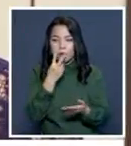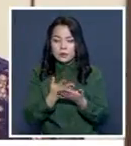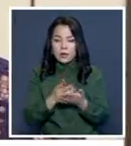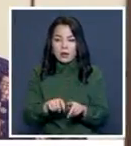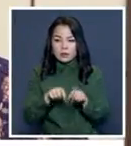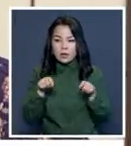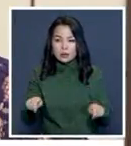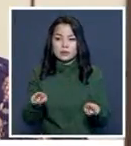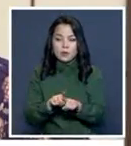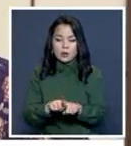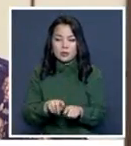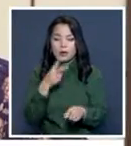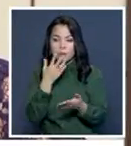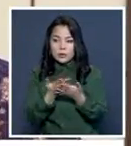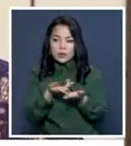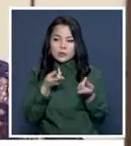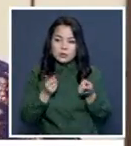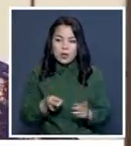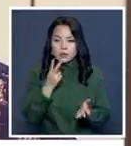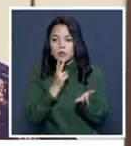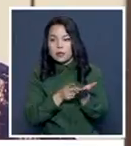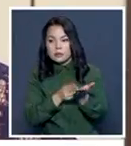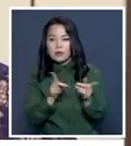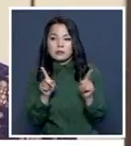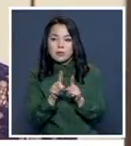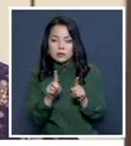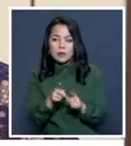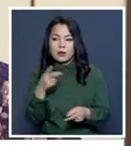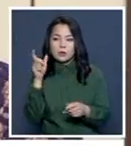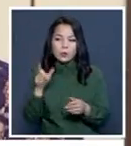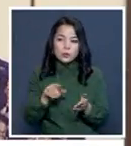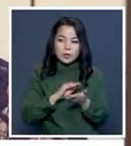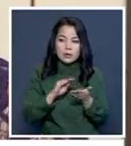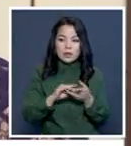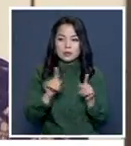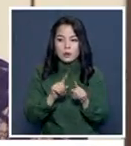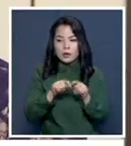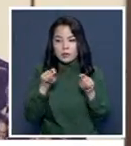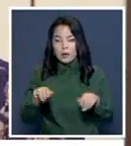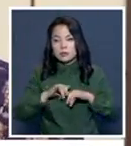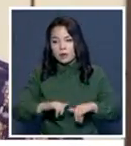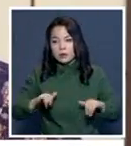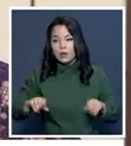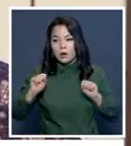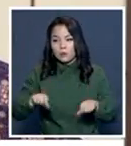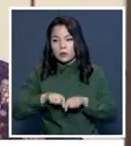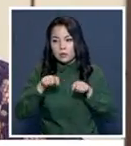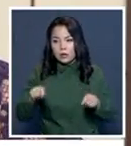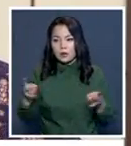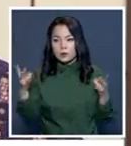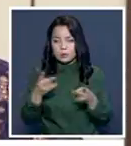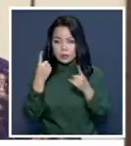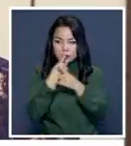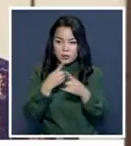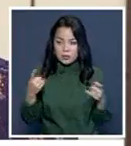ғой негізі. Журналистердің ақпараттыққа қол жеткізуге мүмкіндіктің молырақ деп ойлаймын. Сол жағынан